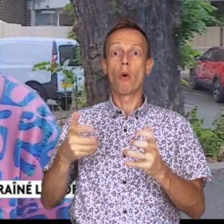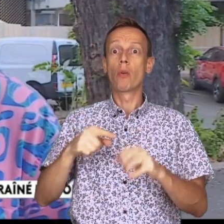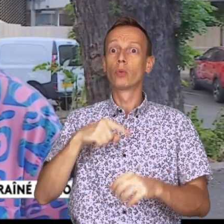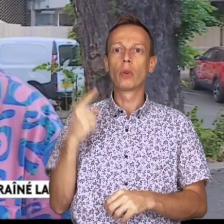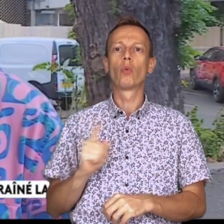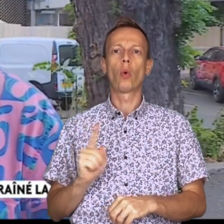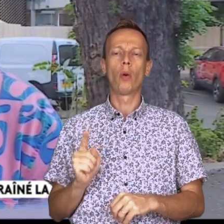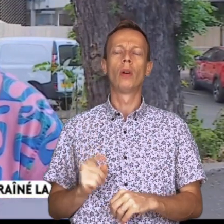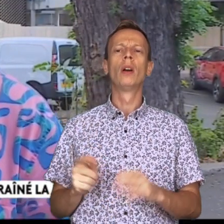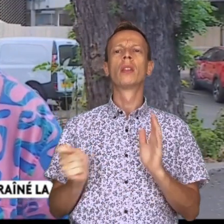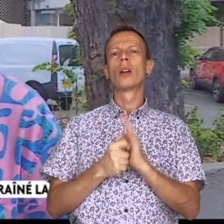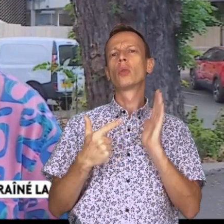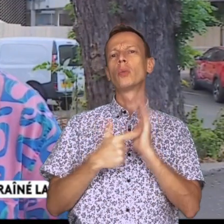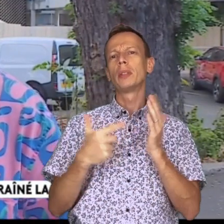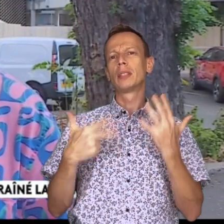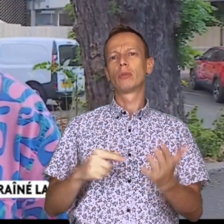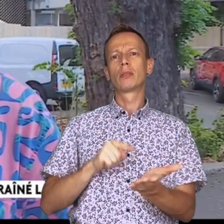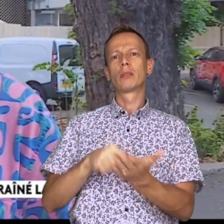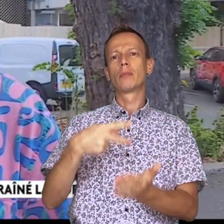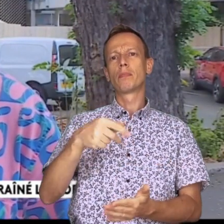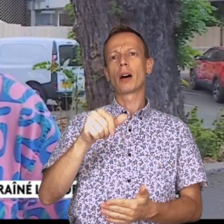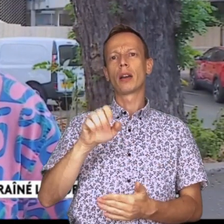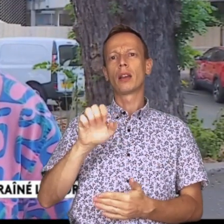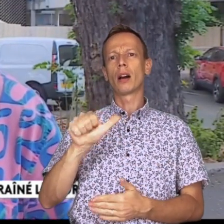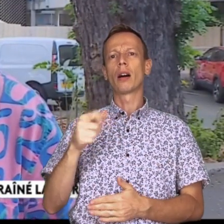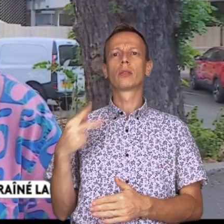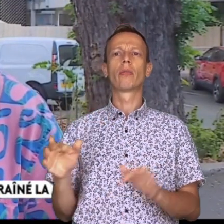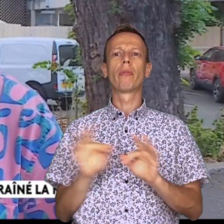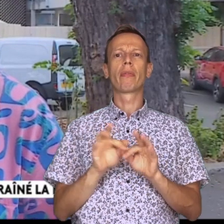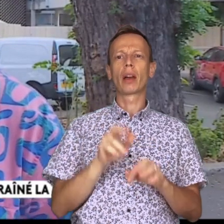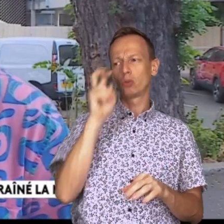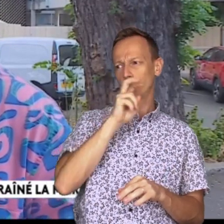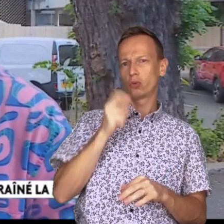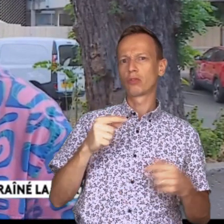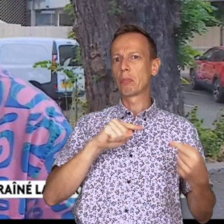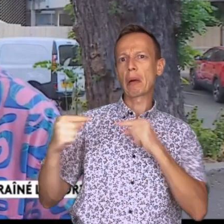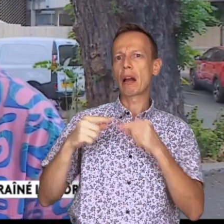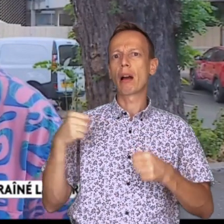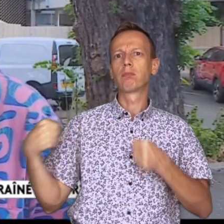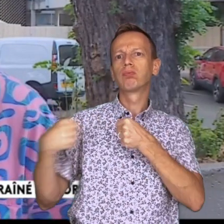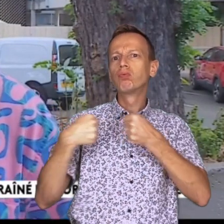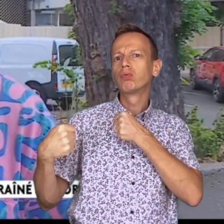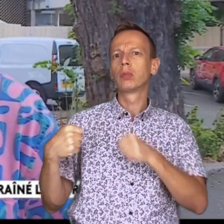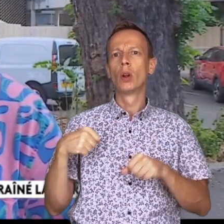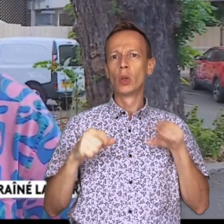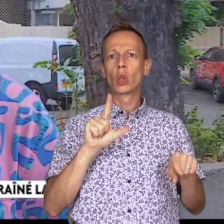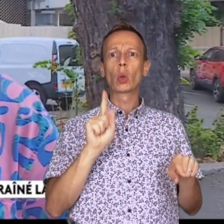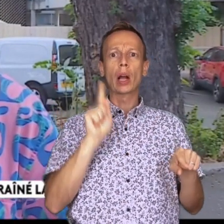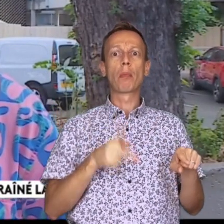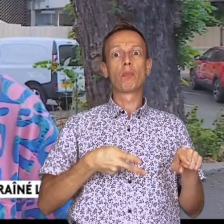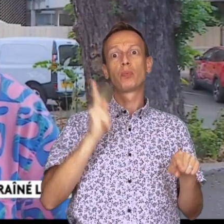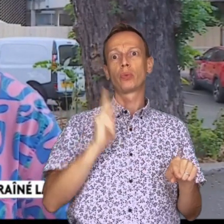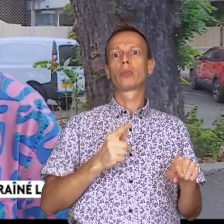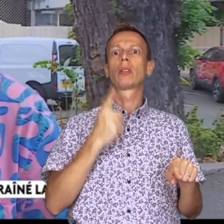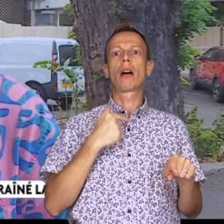la donner. Ce sont-là de 2018 à Paia, c'est le frère de la victime qui cherche la bagarre. Il est fortement alcoolisé, plus de 2,80 g d'alcool